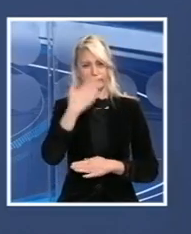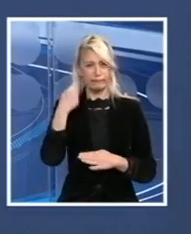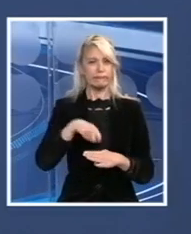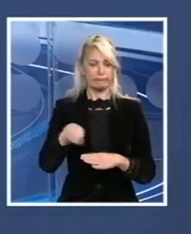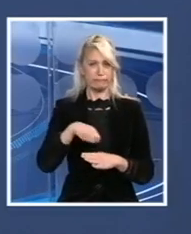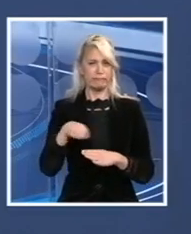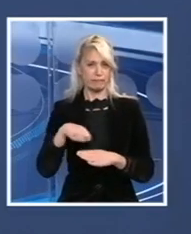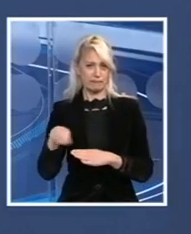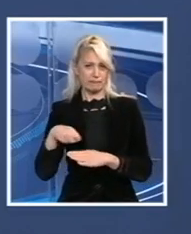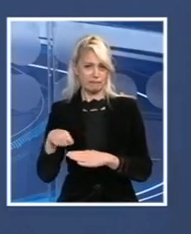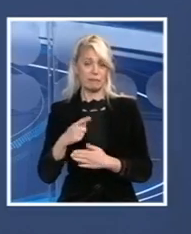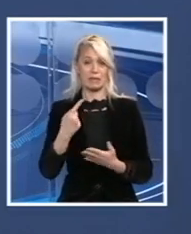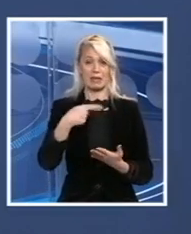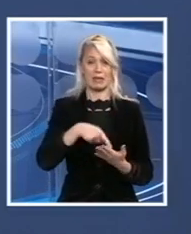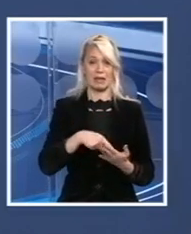građana je